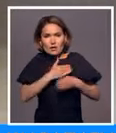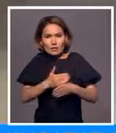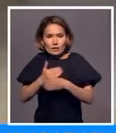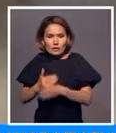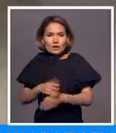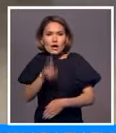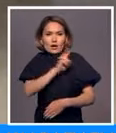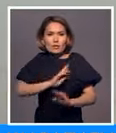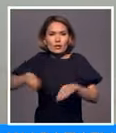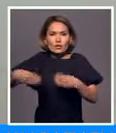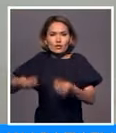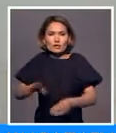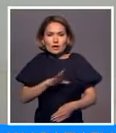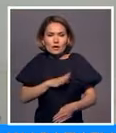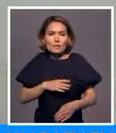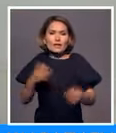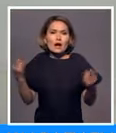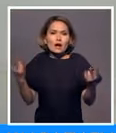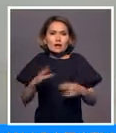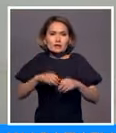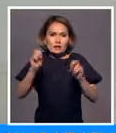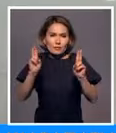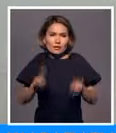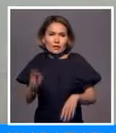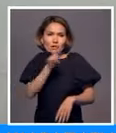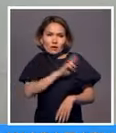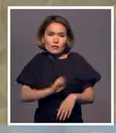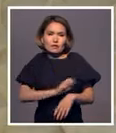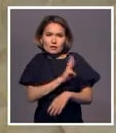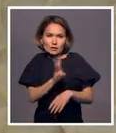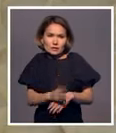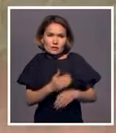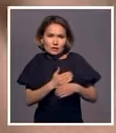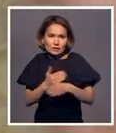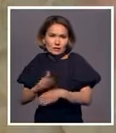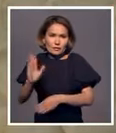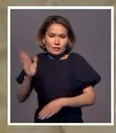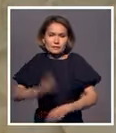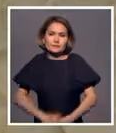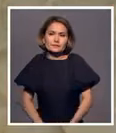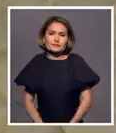қуанышты. Өткен жұмыс берушілерде қажетті маманды орталықтан іздейді. Сағындық Сәбитұлы, Төлеген Бейсенбаев, ұлттық арна, солтүстік Қазақстан.